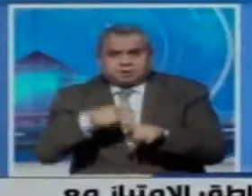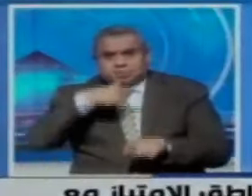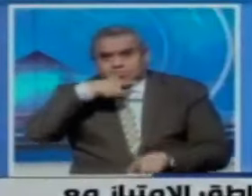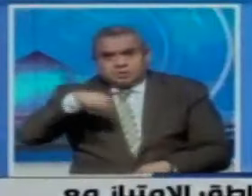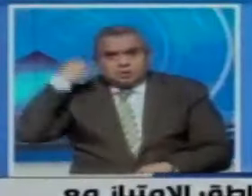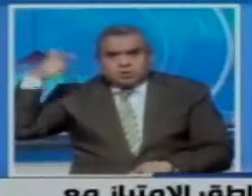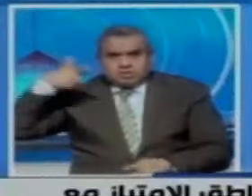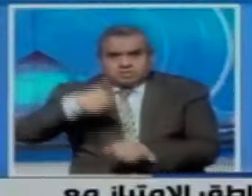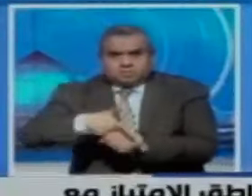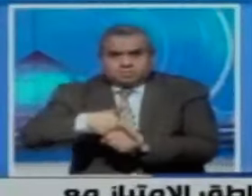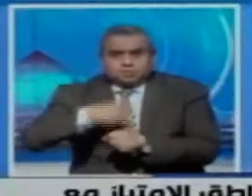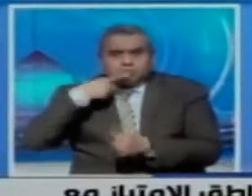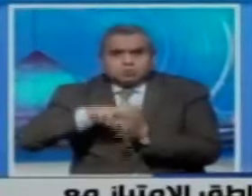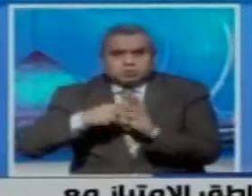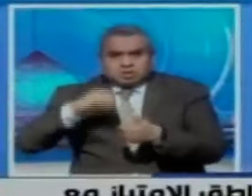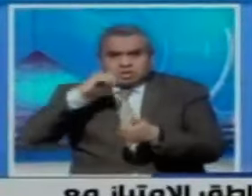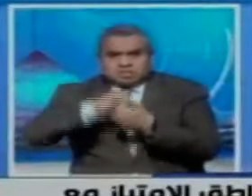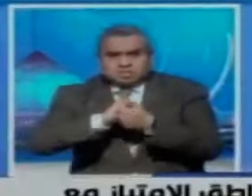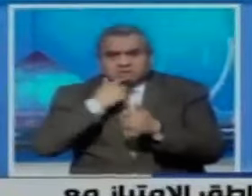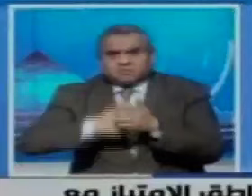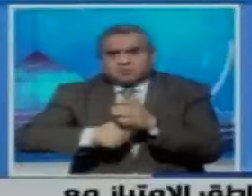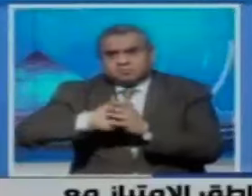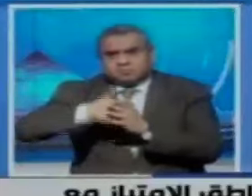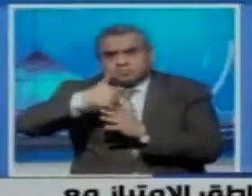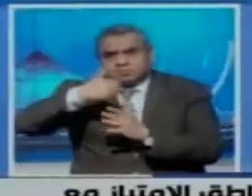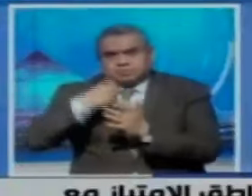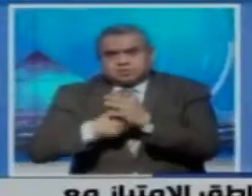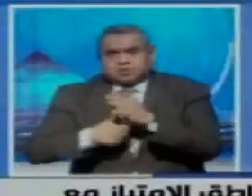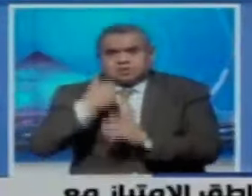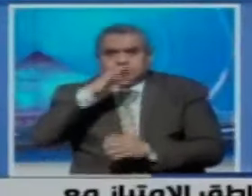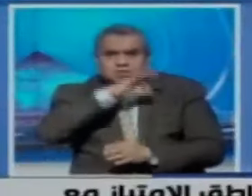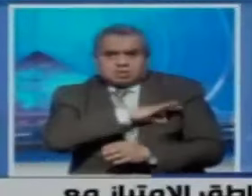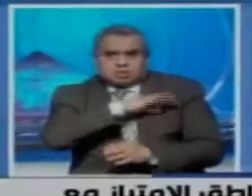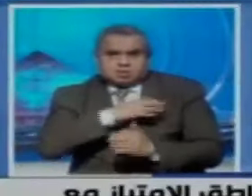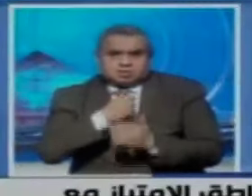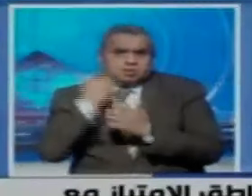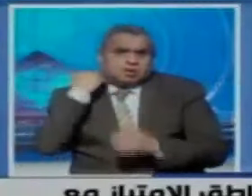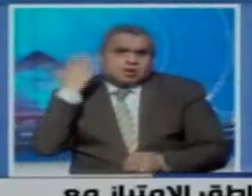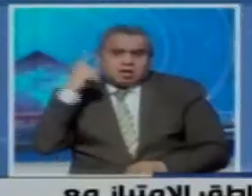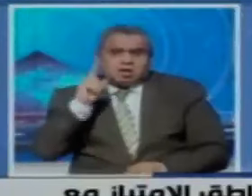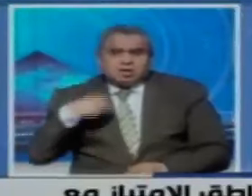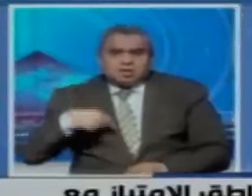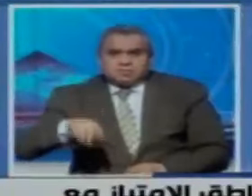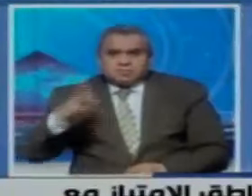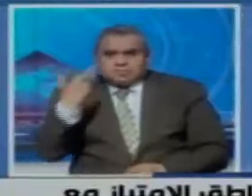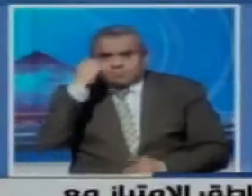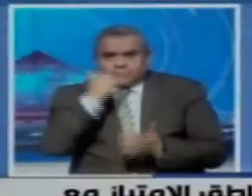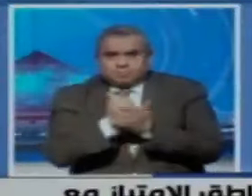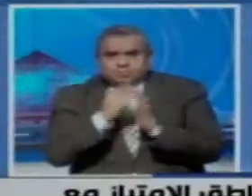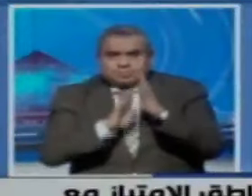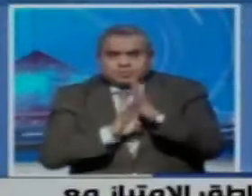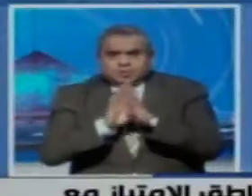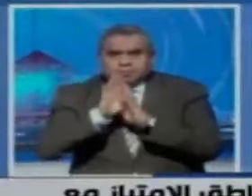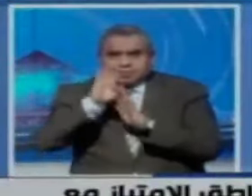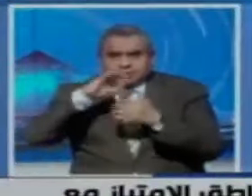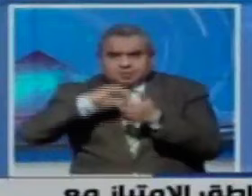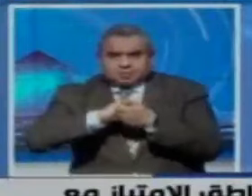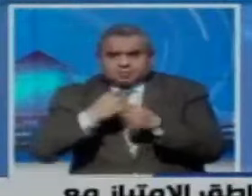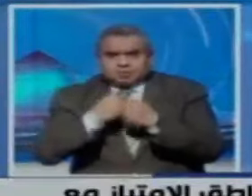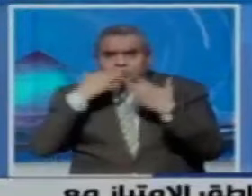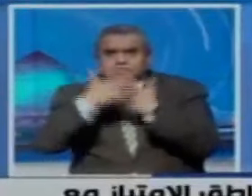وأشار الملا إلى أن هذا الاتفاق يعد أحد النجاحات التي حققتها الدورة الحالية لمنتدى مصر للتعدين،